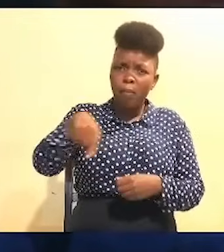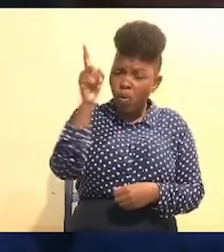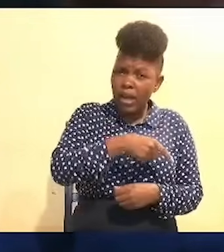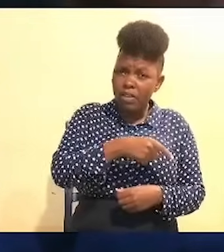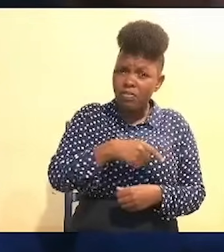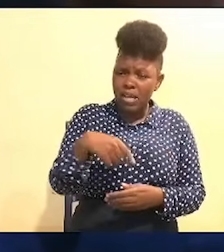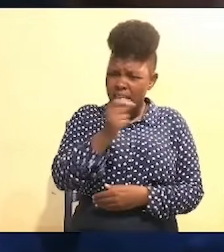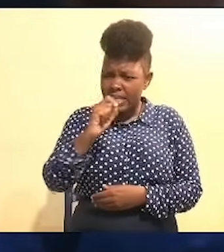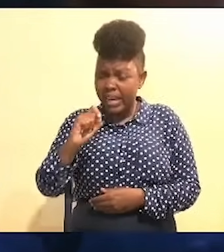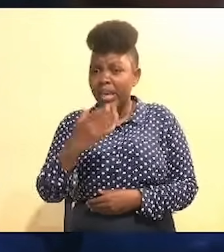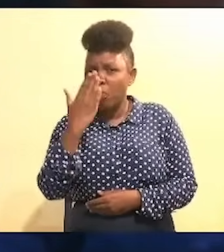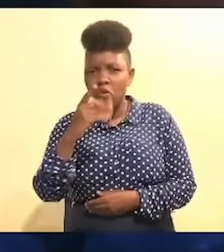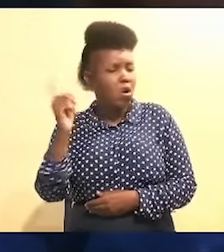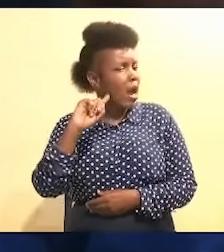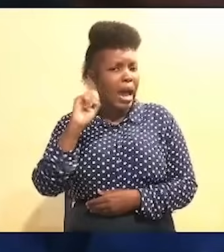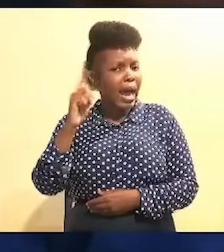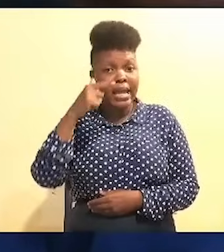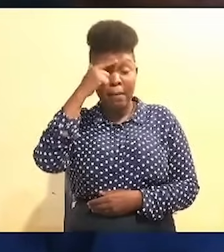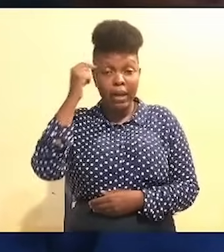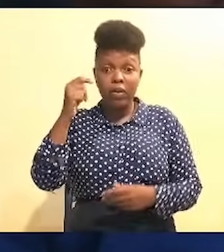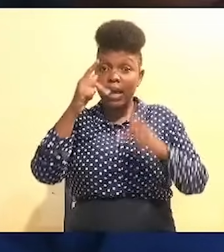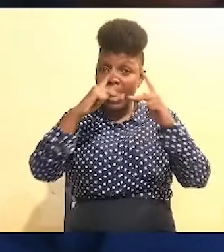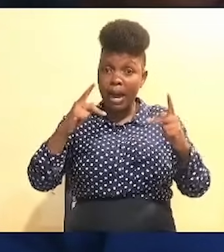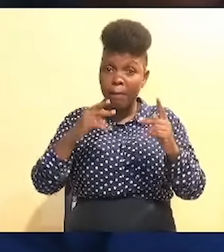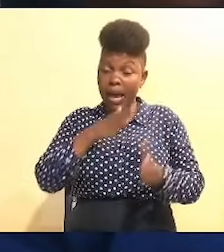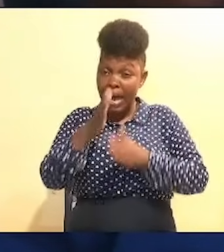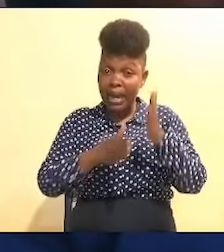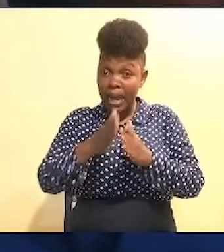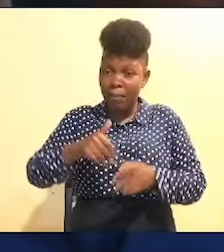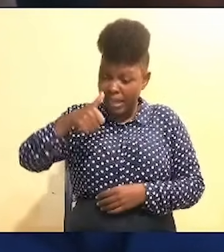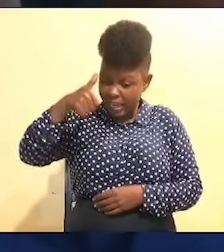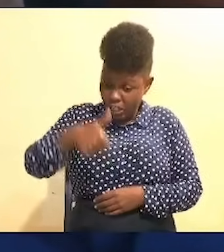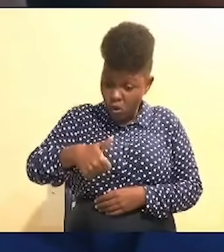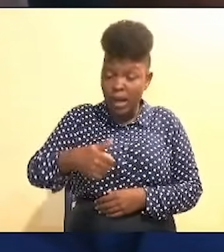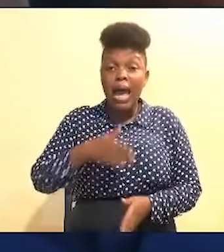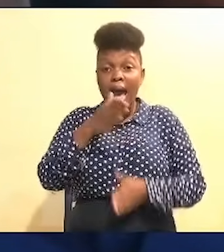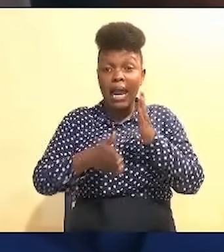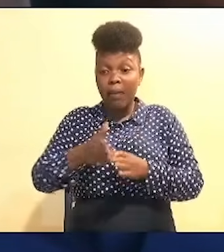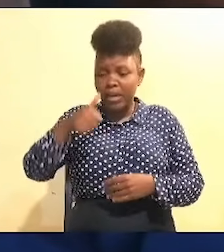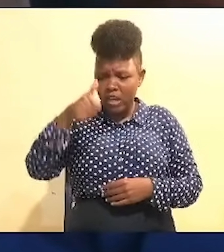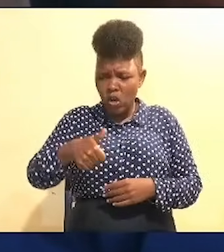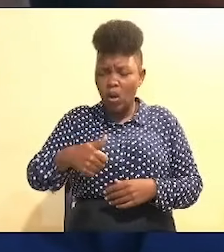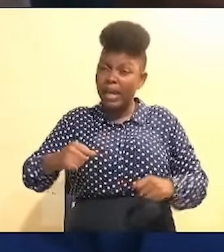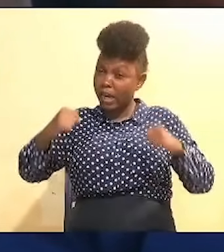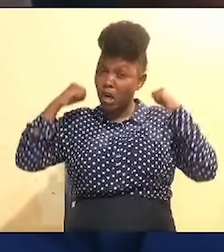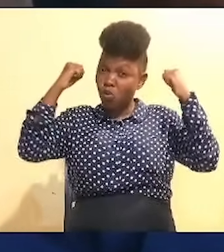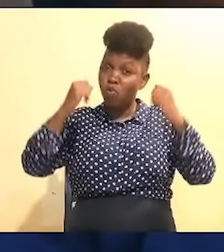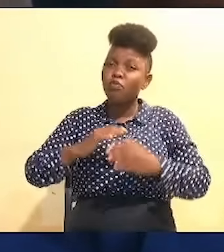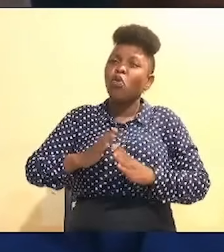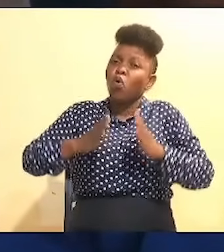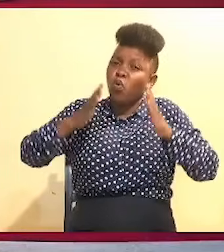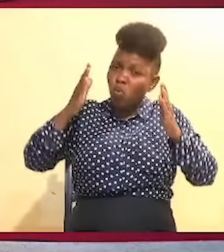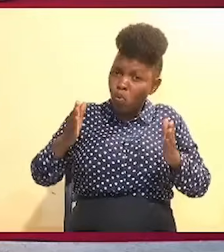mkono haiaminiwi kama alama ya kidole. Alama ya kidole ina nguvu kubwa ya ushahidi katika